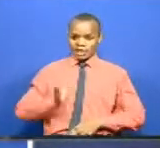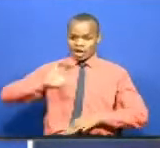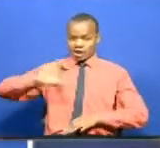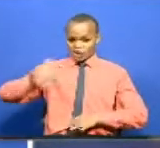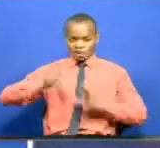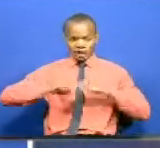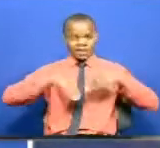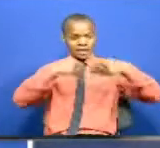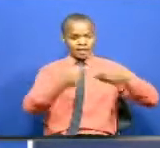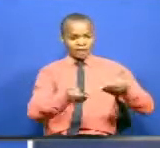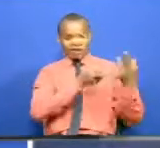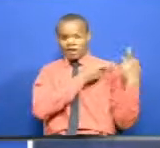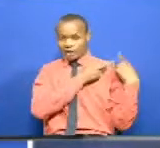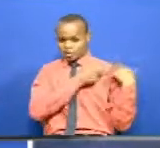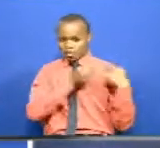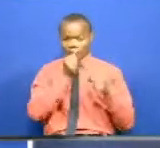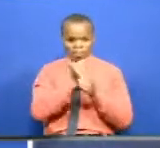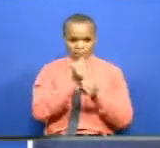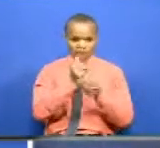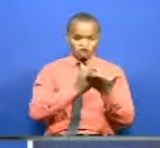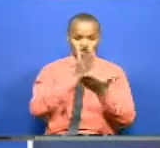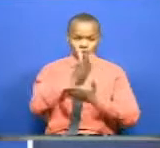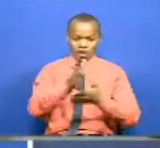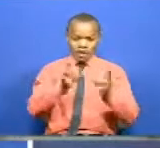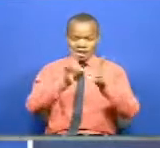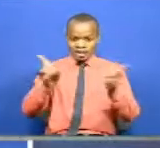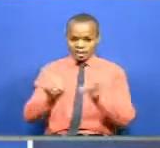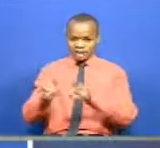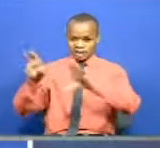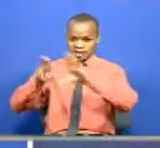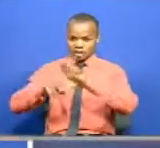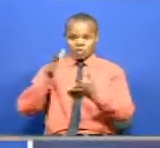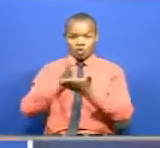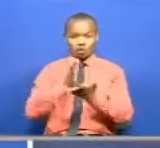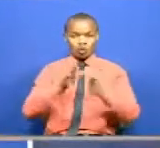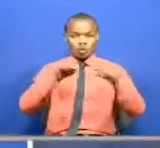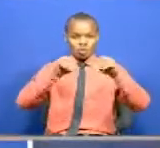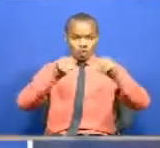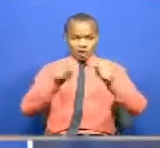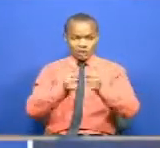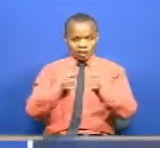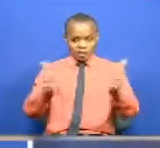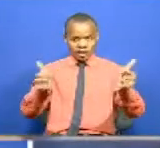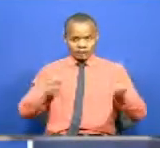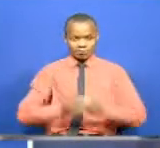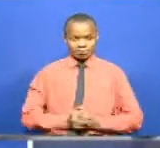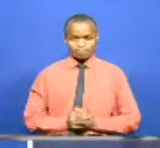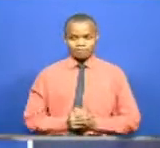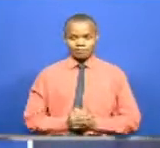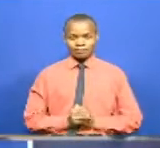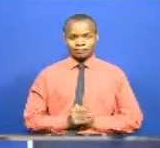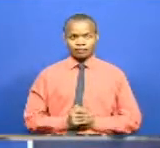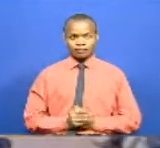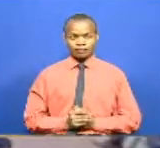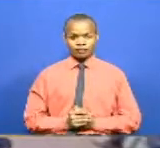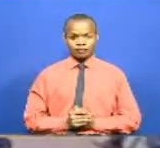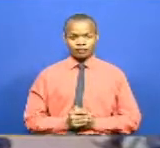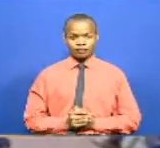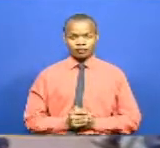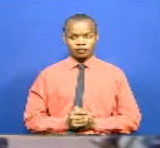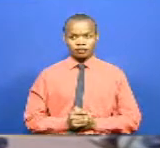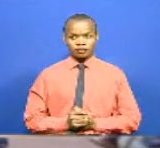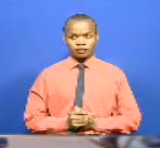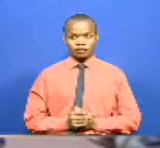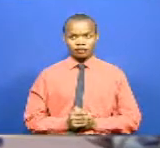kuhakikisha dawati na viti hivyo vinafikia viwango vilivyowekwa. Nikiripotia Darubini ya Channel 1, naitwa Safin Achieng